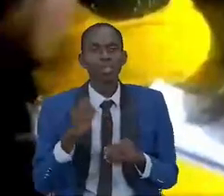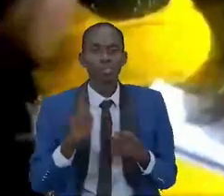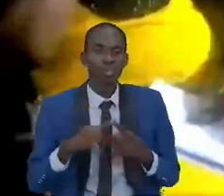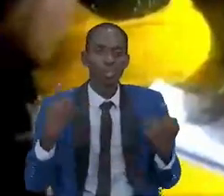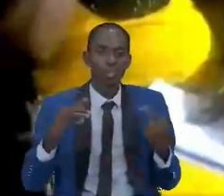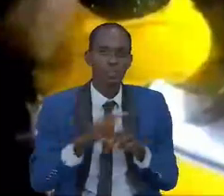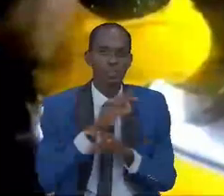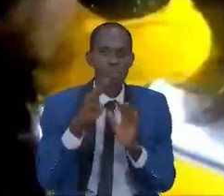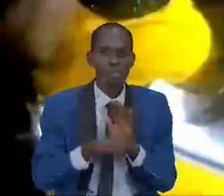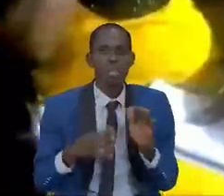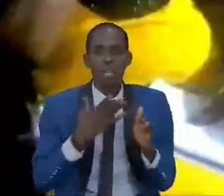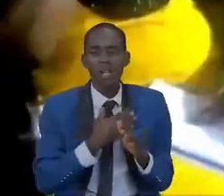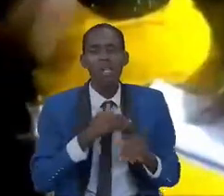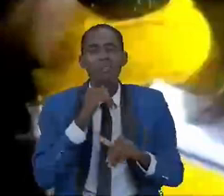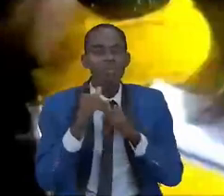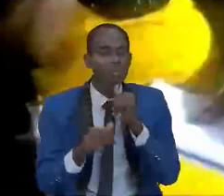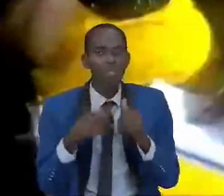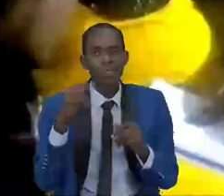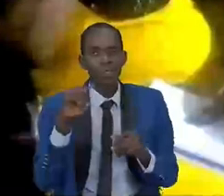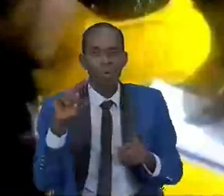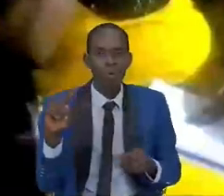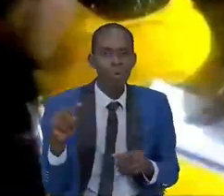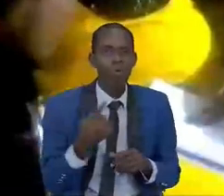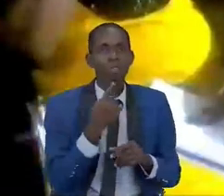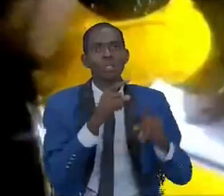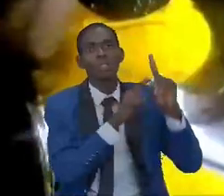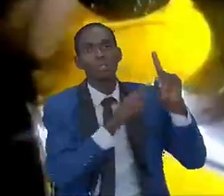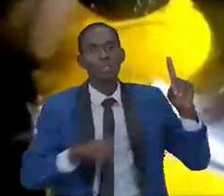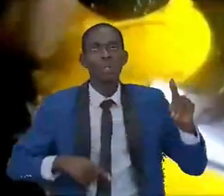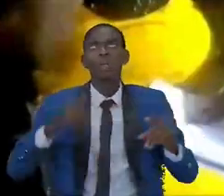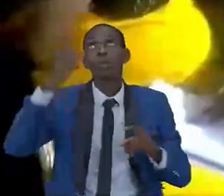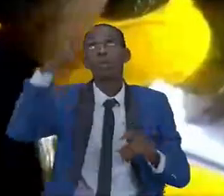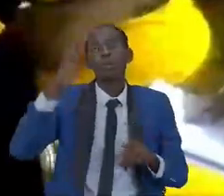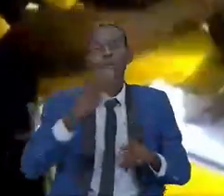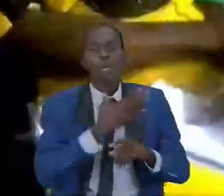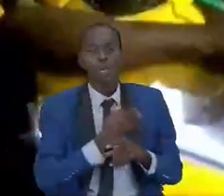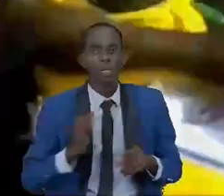notre seul Maître et Seigneur